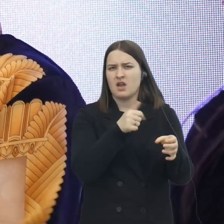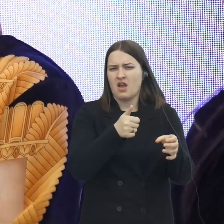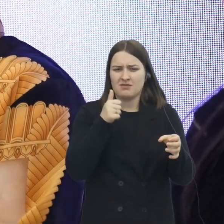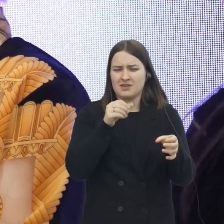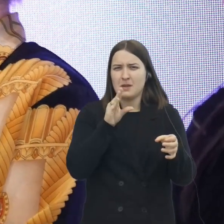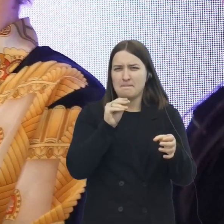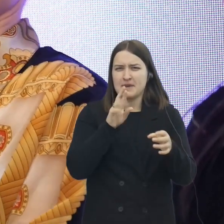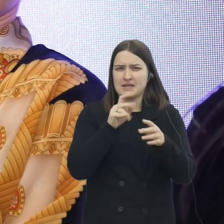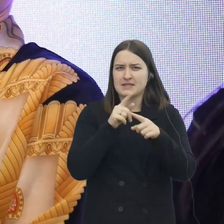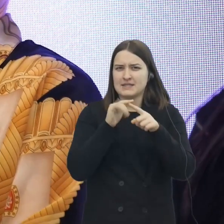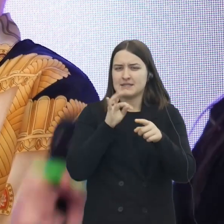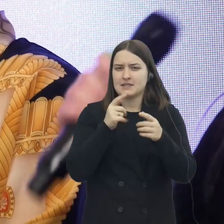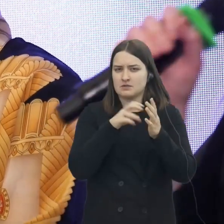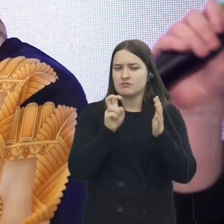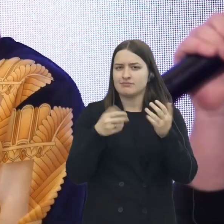life for them.